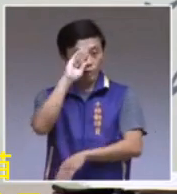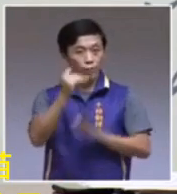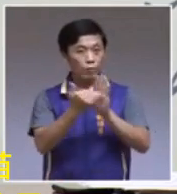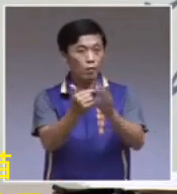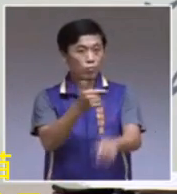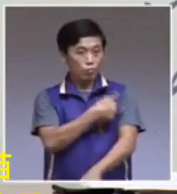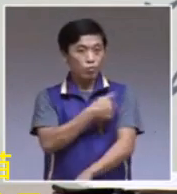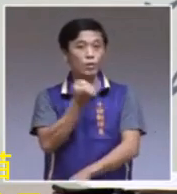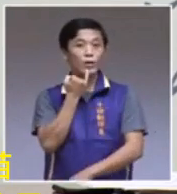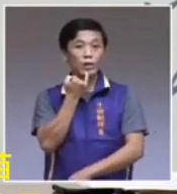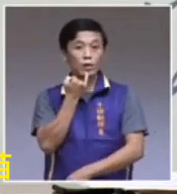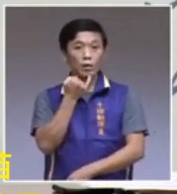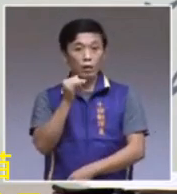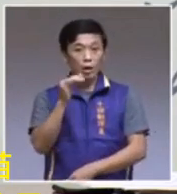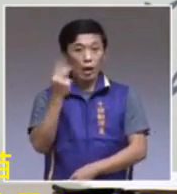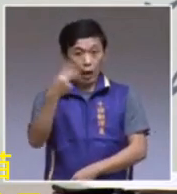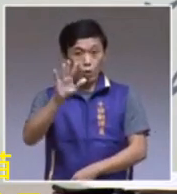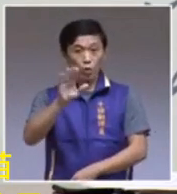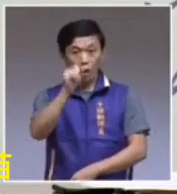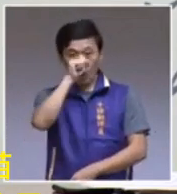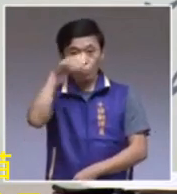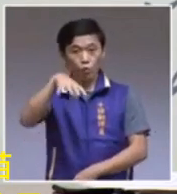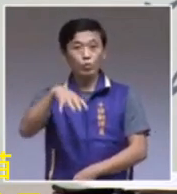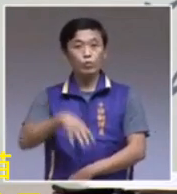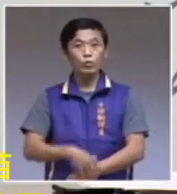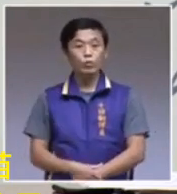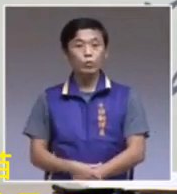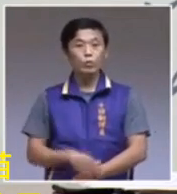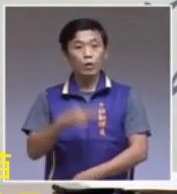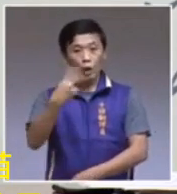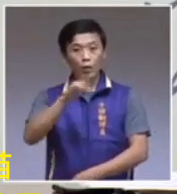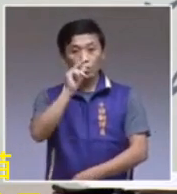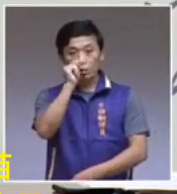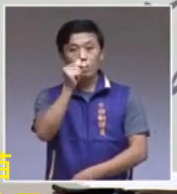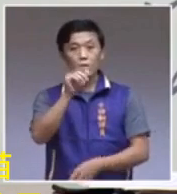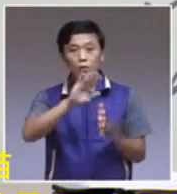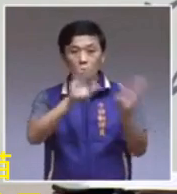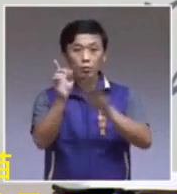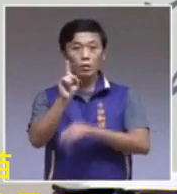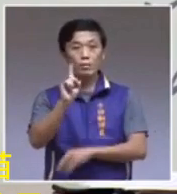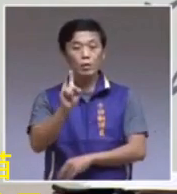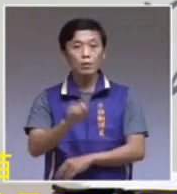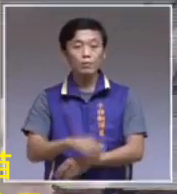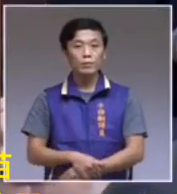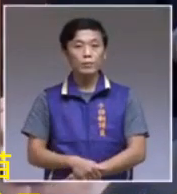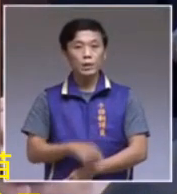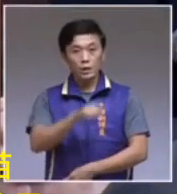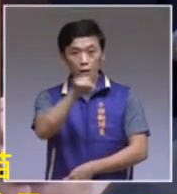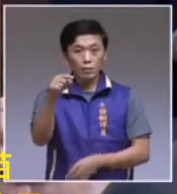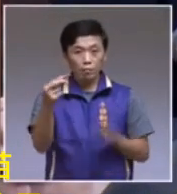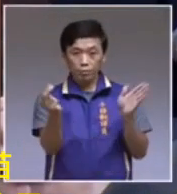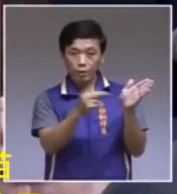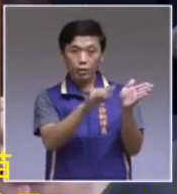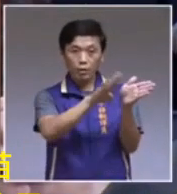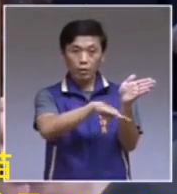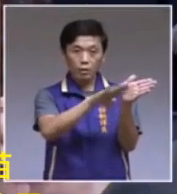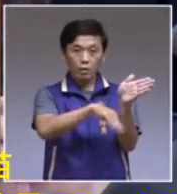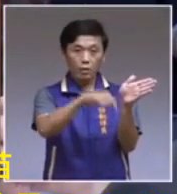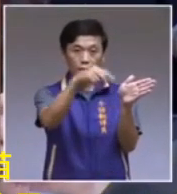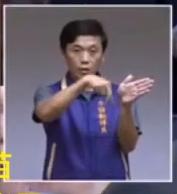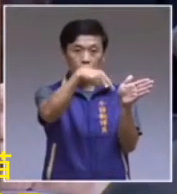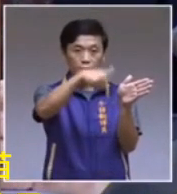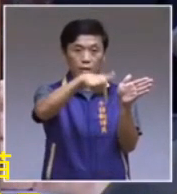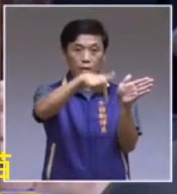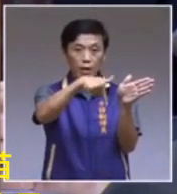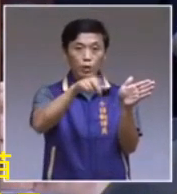处。那但是有一些特别的，这边大家可以看到下面有两个特